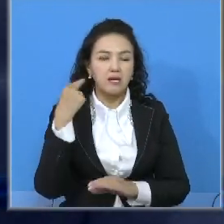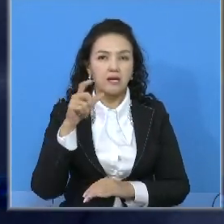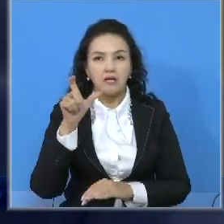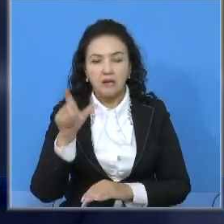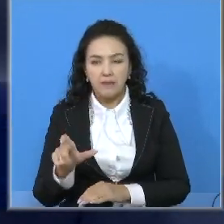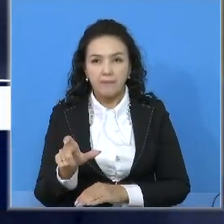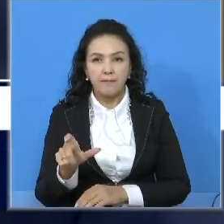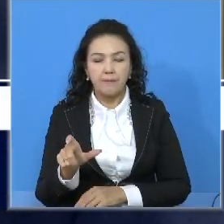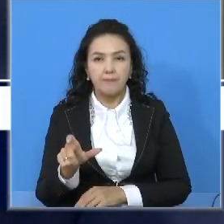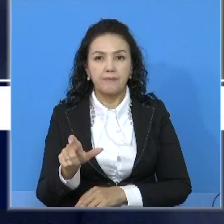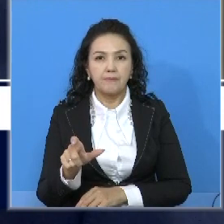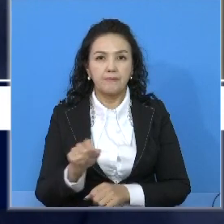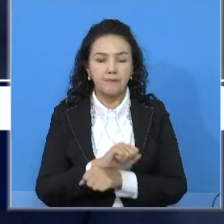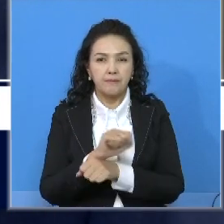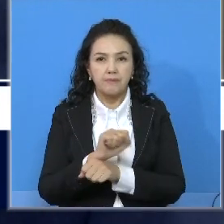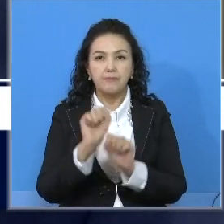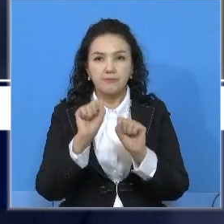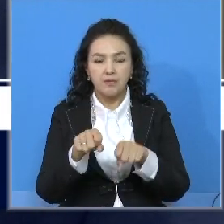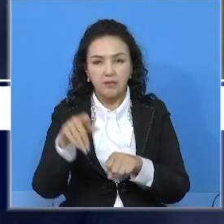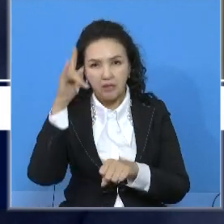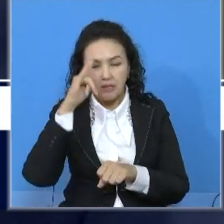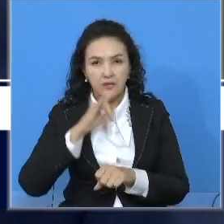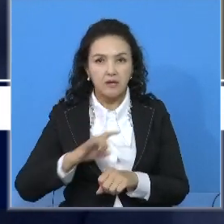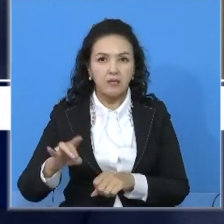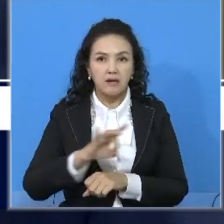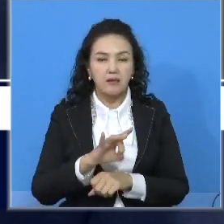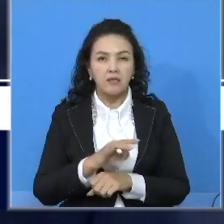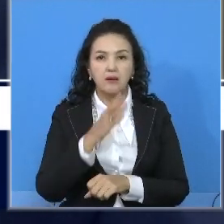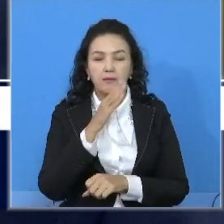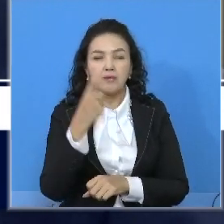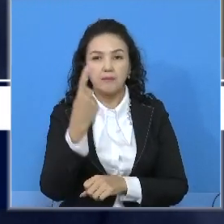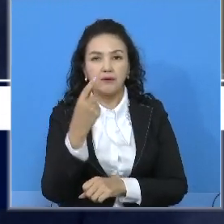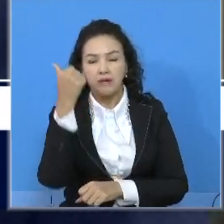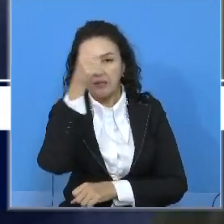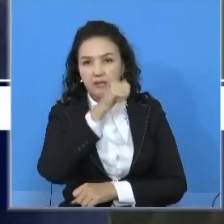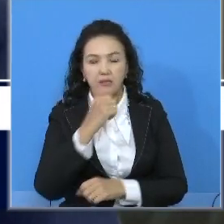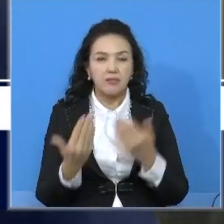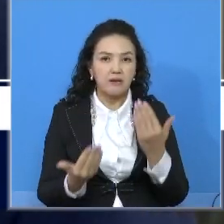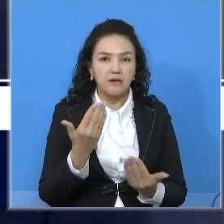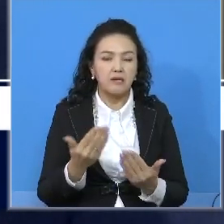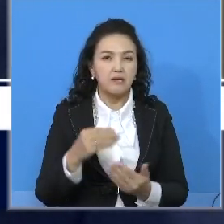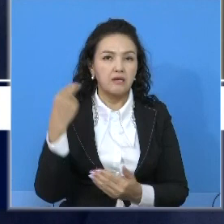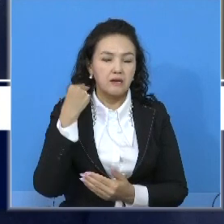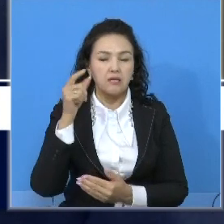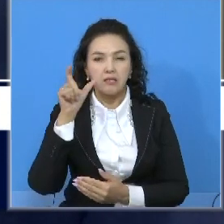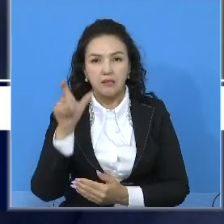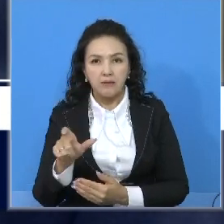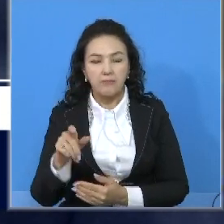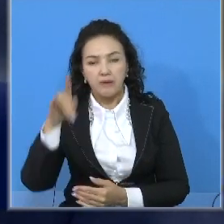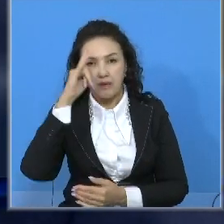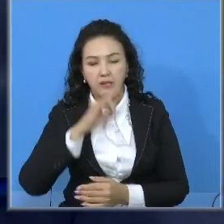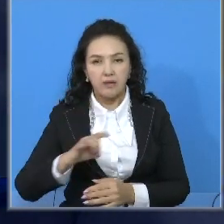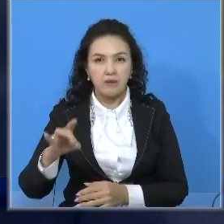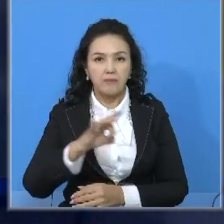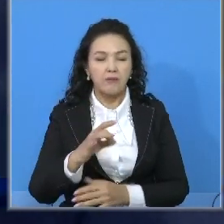азаматы айдап жүруіне болады Қазақстан Республикасына, оның мерзімі бір жылдық. Егер де шетел азаматынан Қазақстан